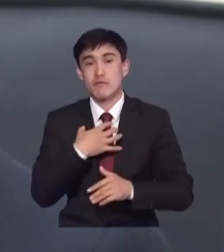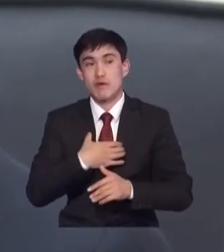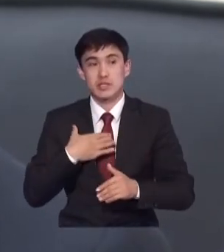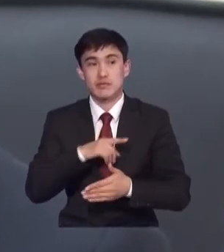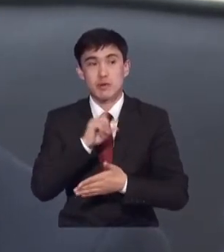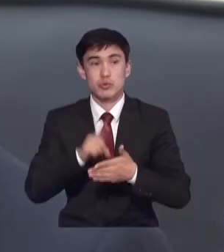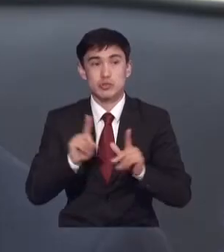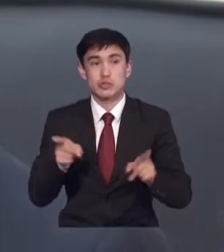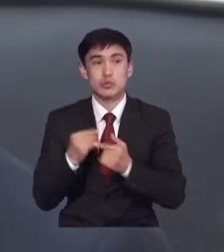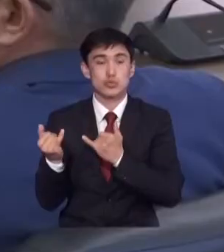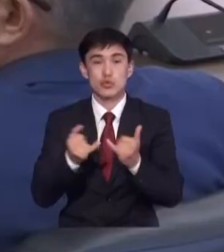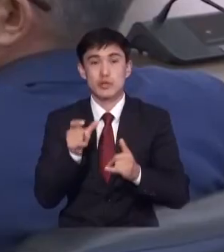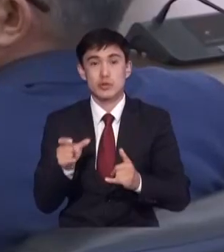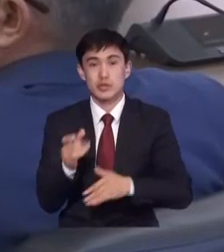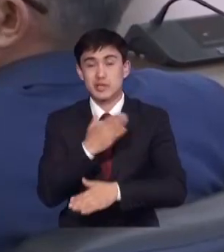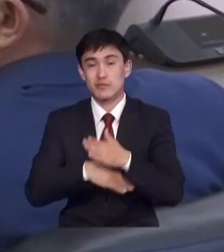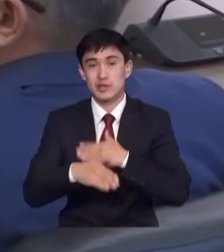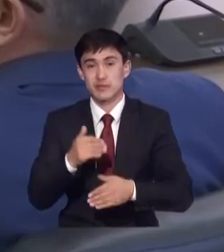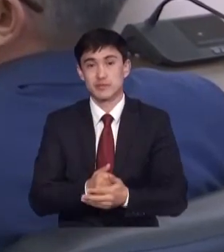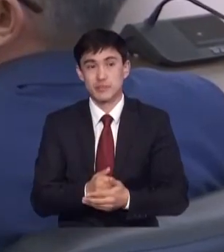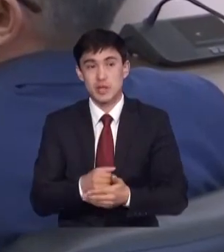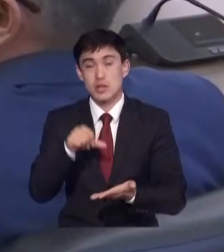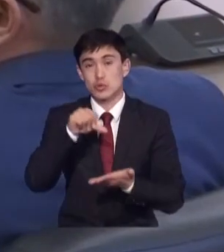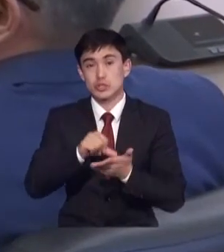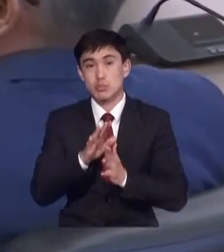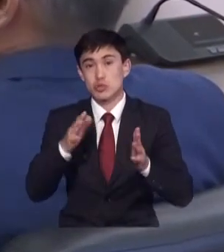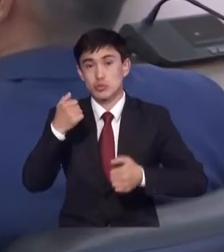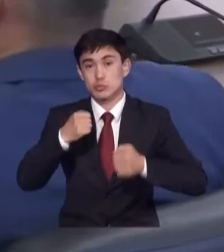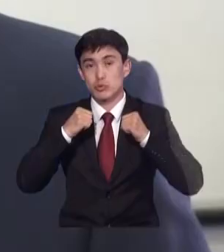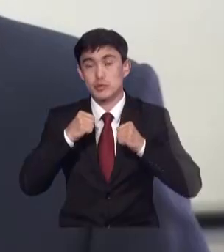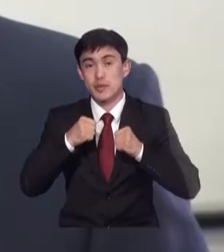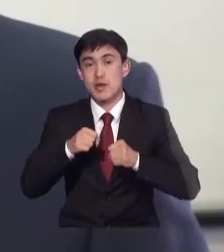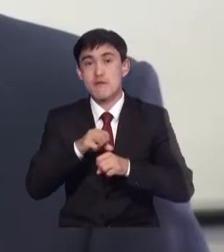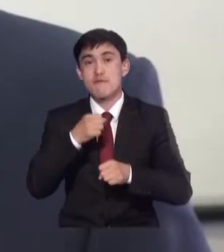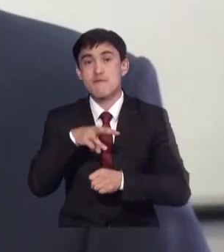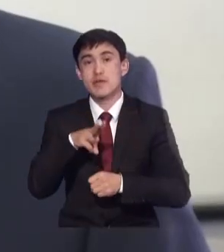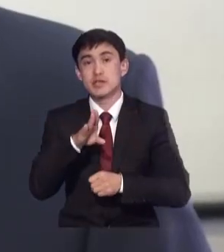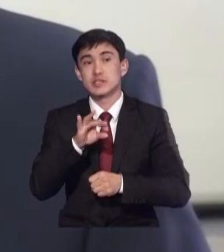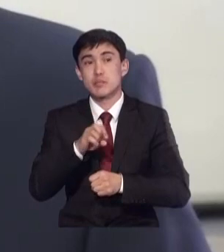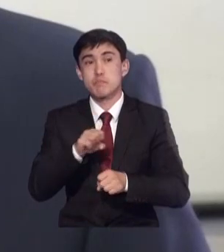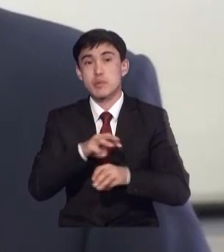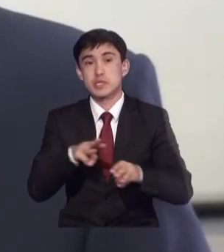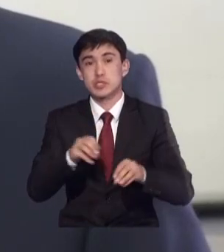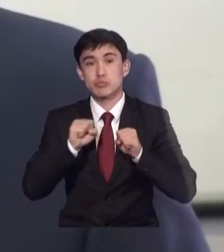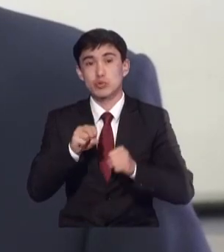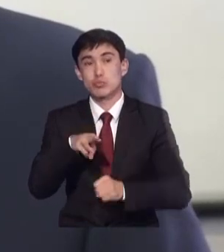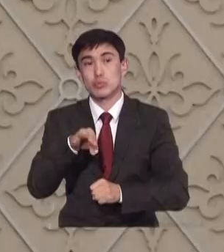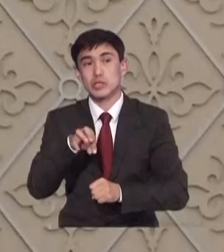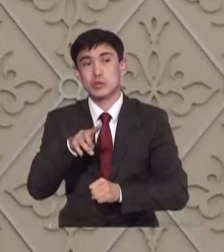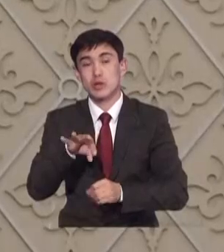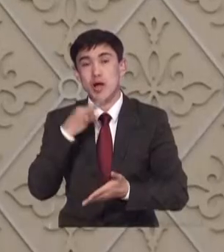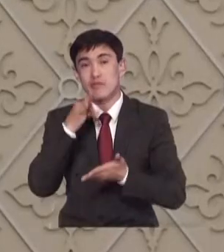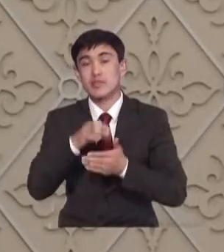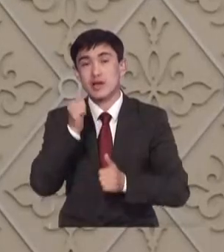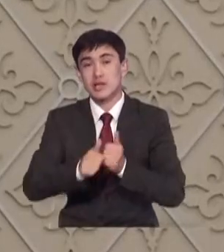вопрос создания условий для людей с особыми потребностями для участия в большом спорте. Вице-министр туризма и спорта Мирас Тулебаев дал развернутый ответ